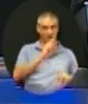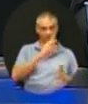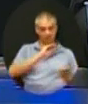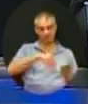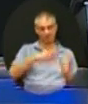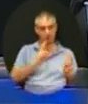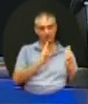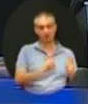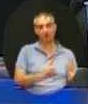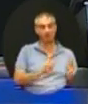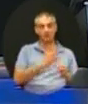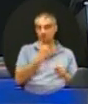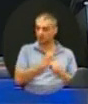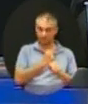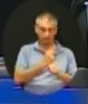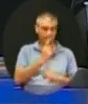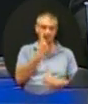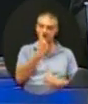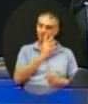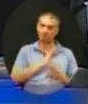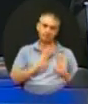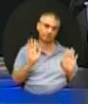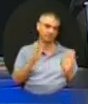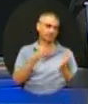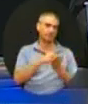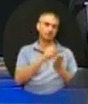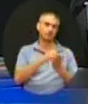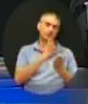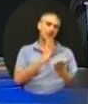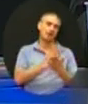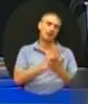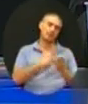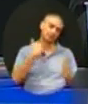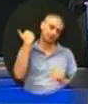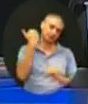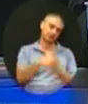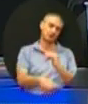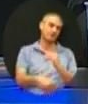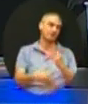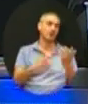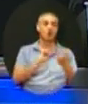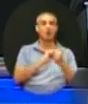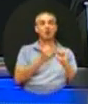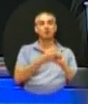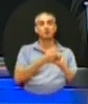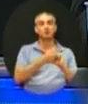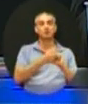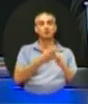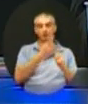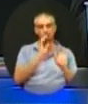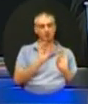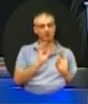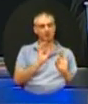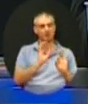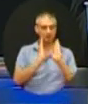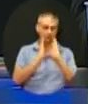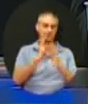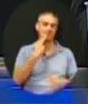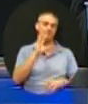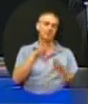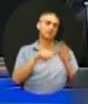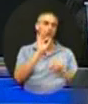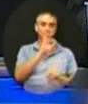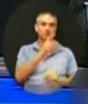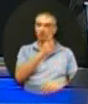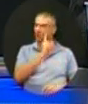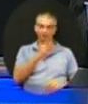יחתום על ההקפה אם הוא יעשה את זה פעם אחת לדעתי הוא ימשיך עם זה ככה גם עד סוף הקדנציה או שבאמת הוא ישאר נעמן להבטחת הבחירות